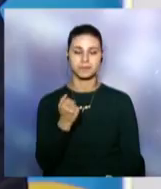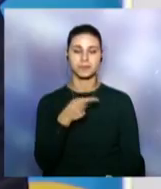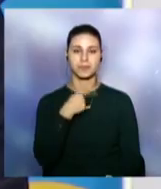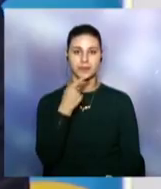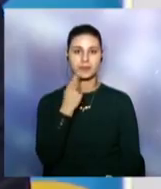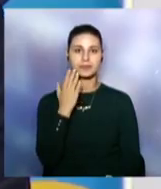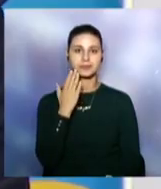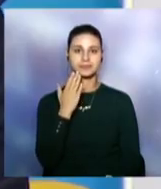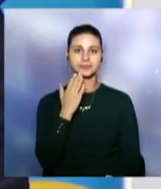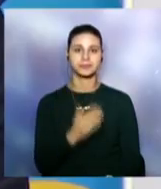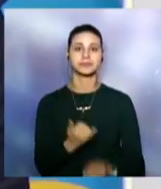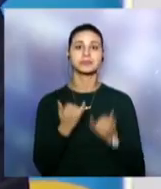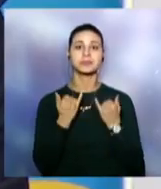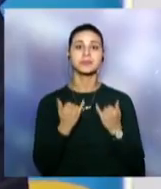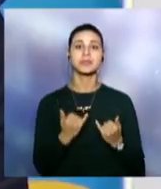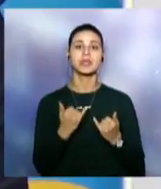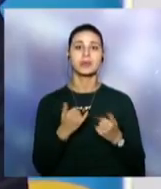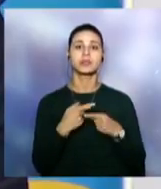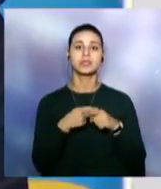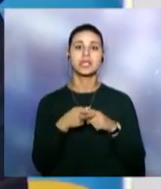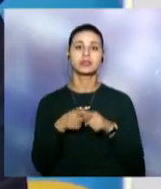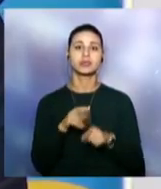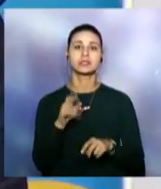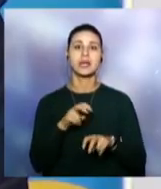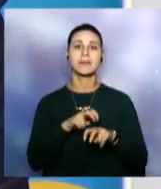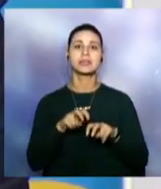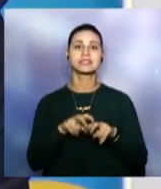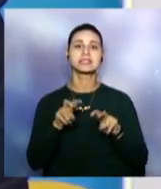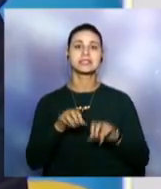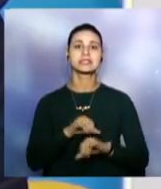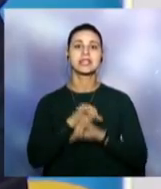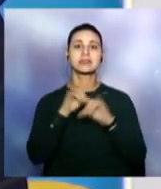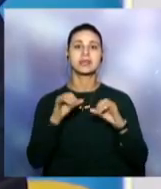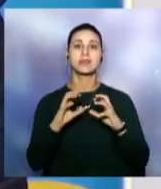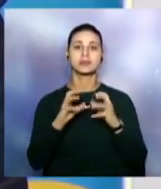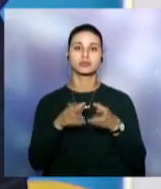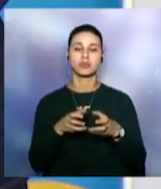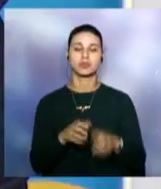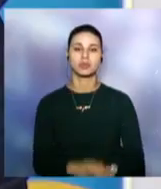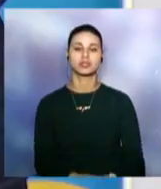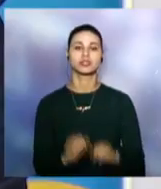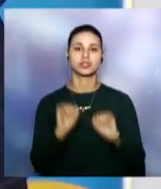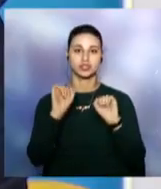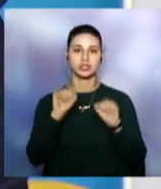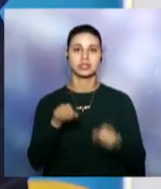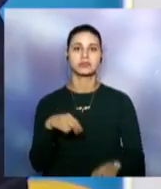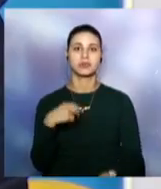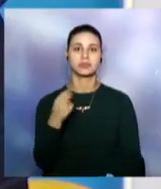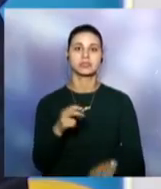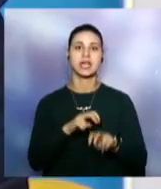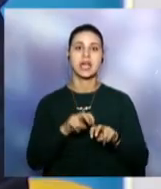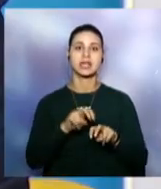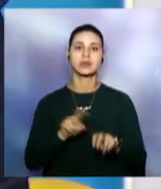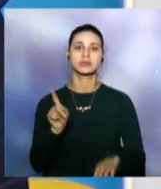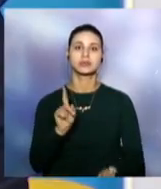ბრძანდებით. თანამედროვე ტექნოლოგიებმა და მედიცინის განვითარებამ მსოფლიოში შესაძლებლობა მისცა ექიმს,